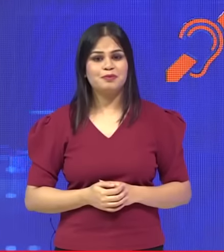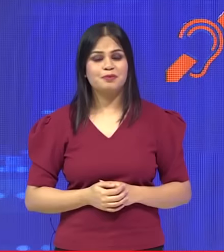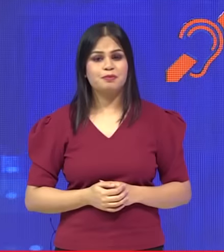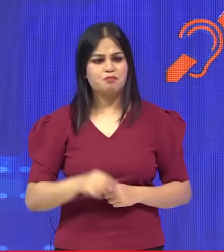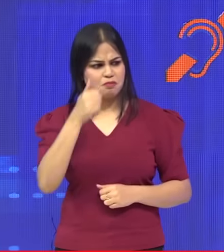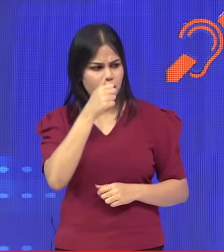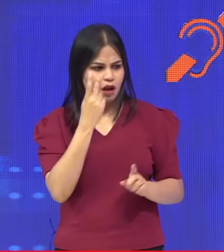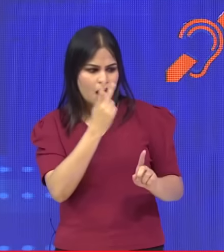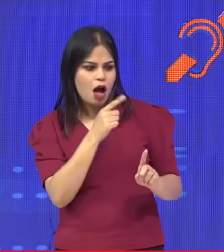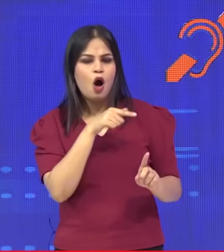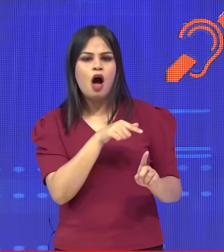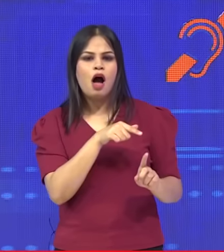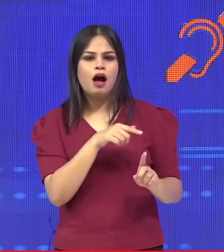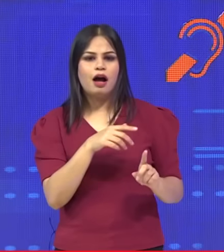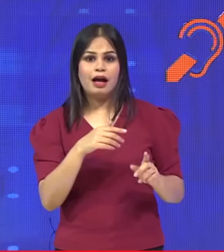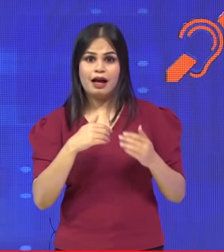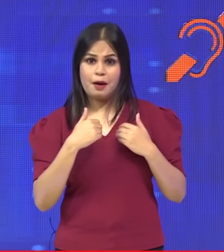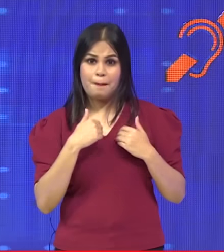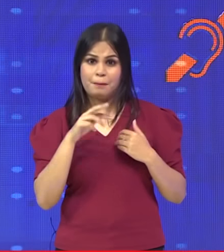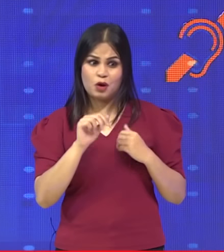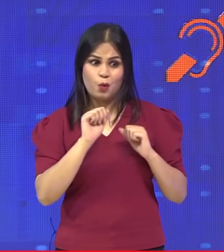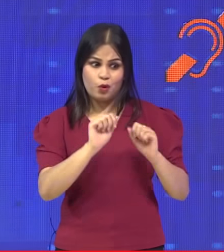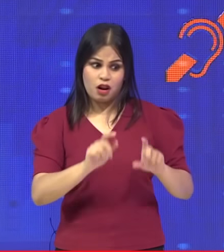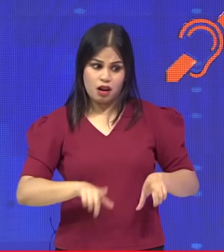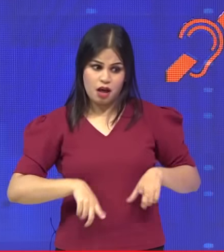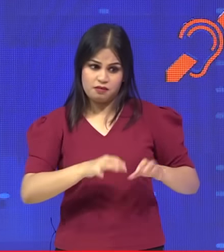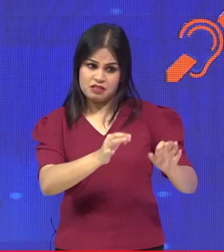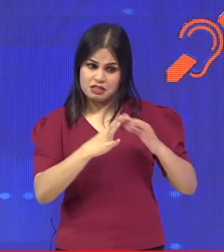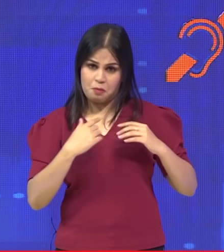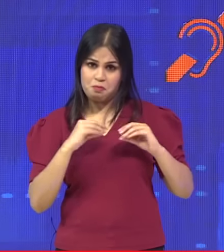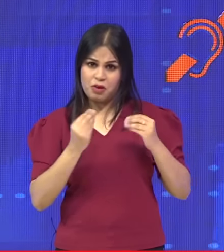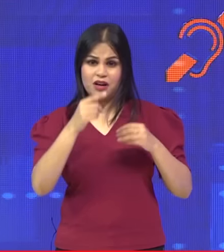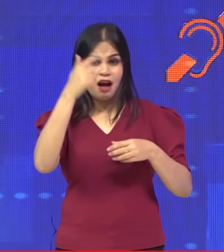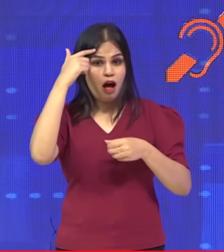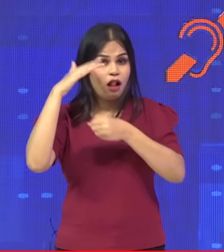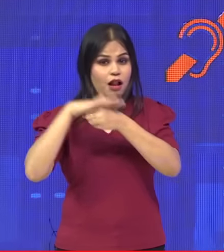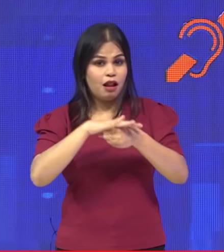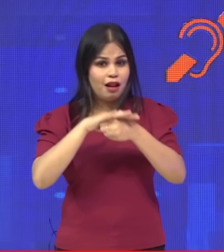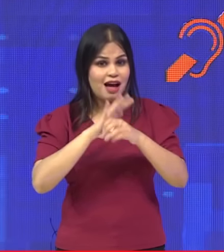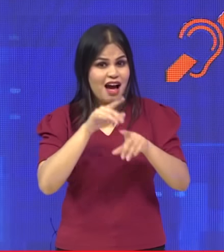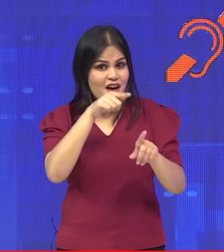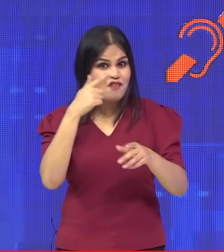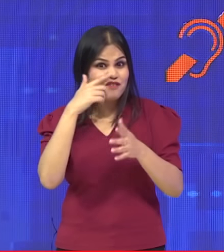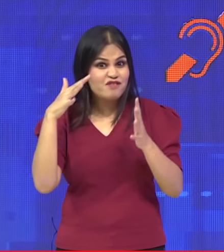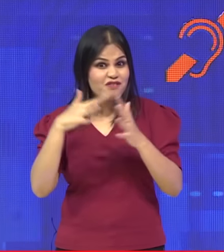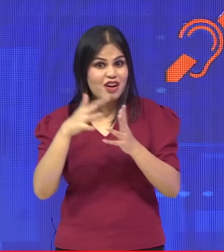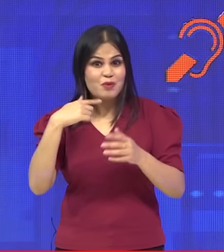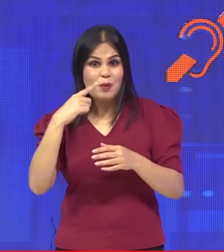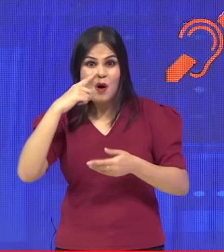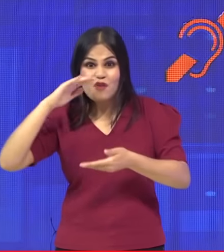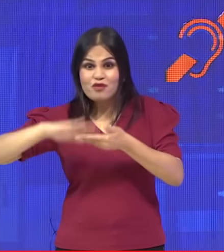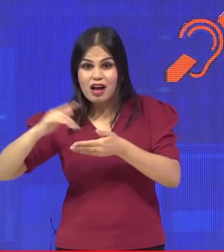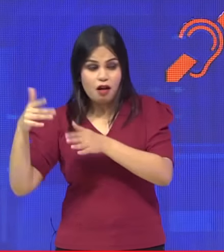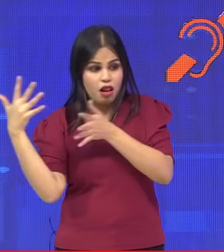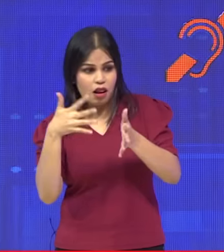हां मतलब के मैं भी आपकी जिंदगी में ए जाऊं जैसे आप टॉर्चर हो रहे हैं आप सब मैं भी टॉर्चर हूं वो देखो